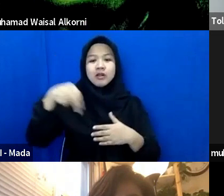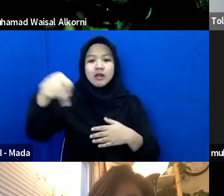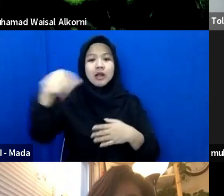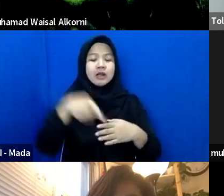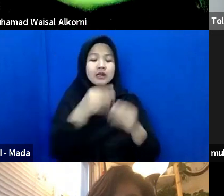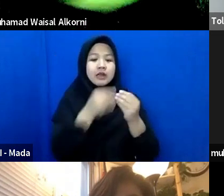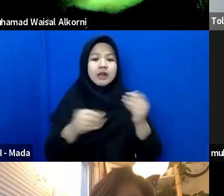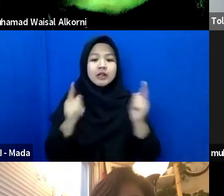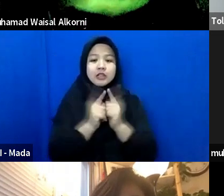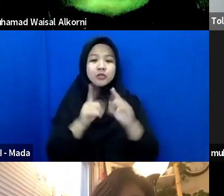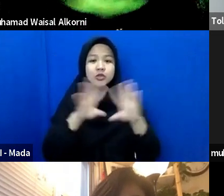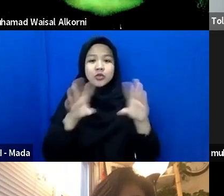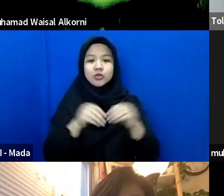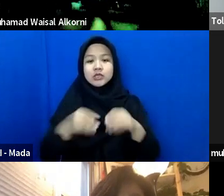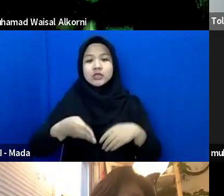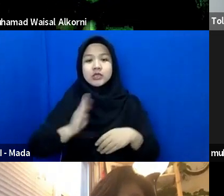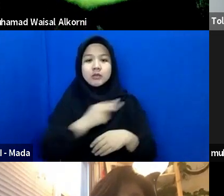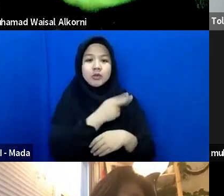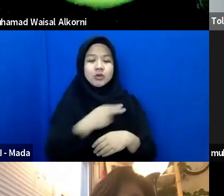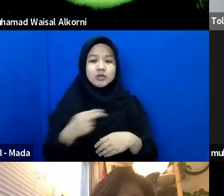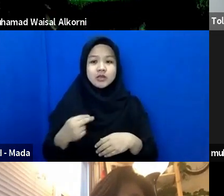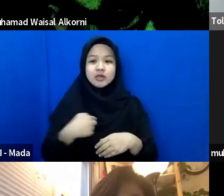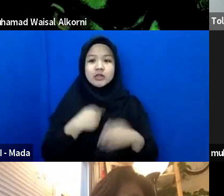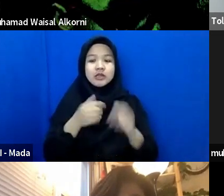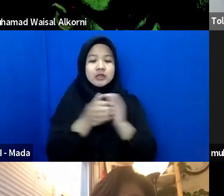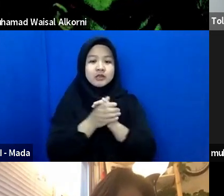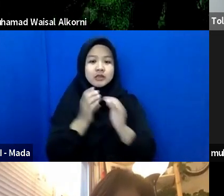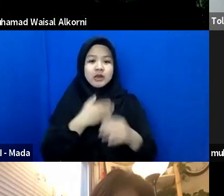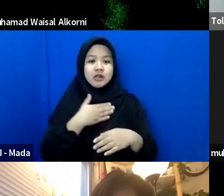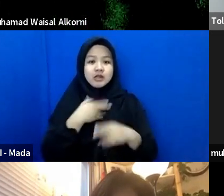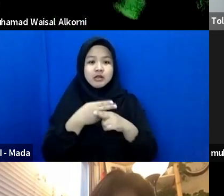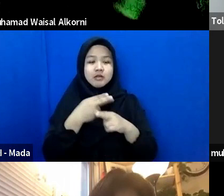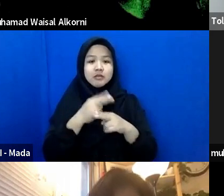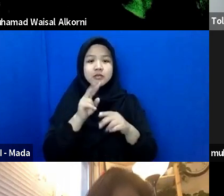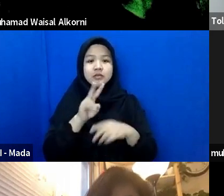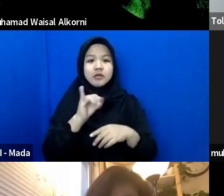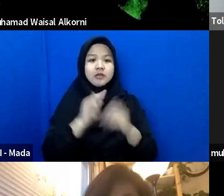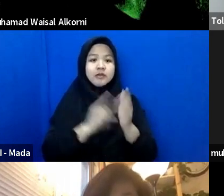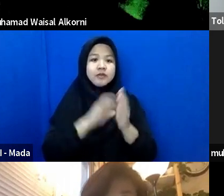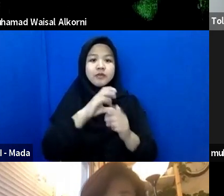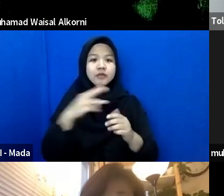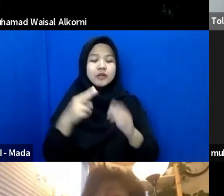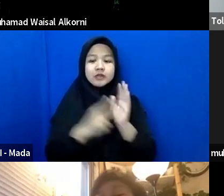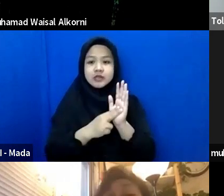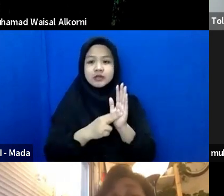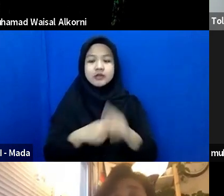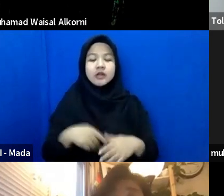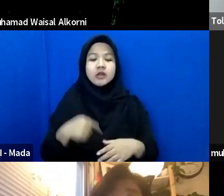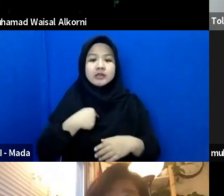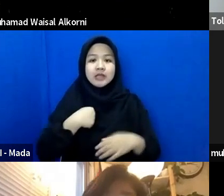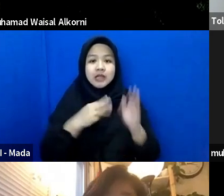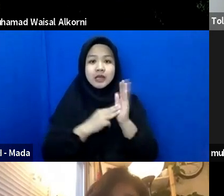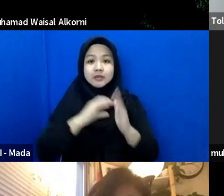fusi Sigap Indonesia Pernahkah Nama saya Vincentius Thailand saya biasa dipanggil Vincent saya